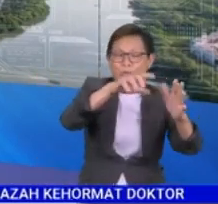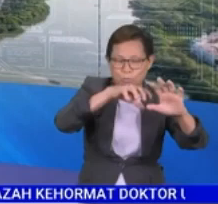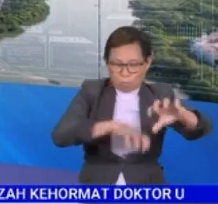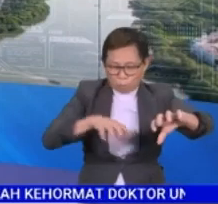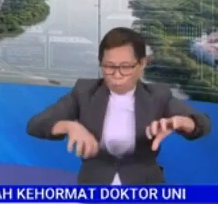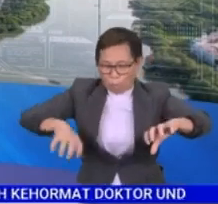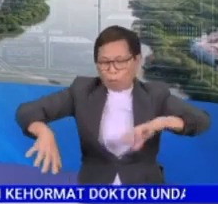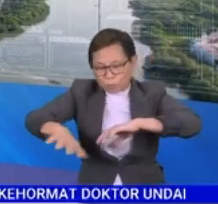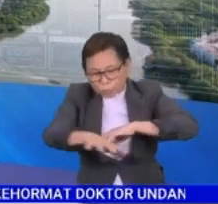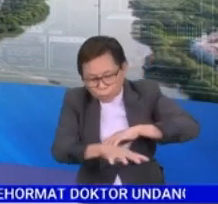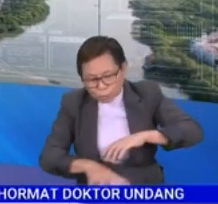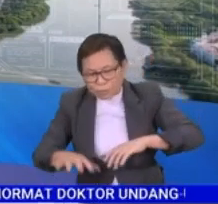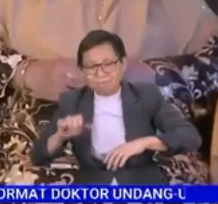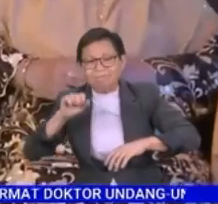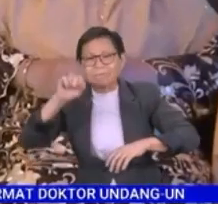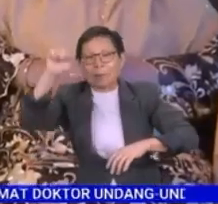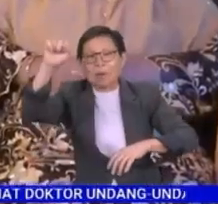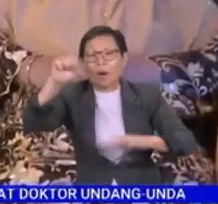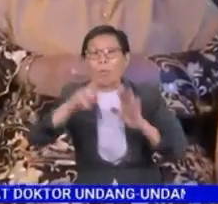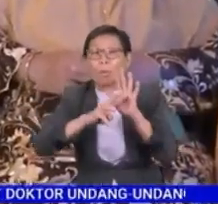bagian seluruh negeri